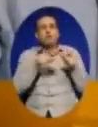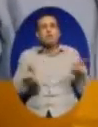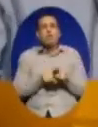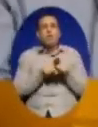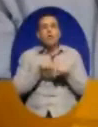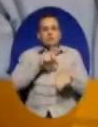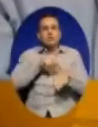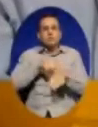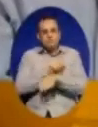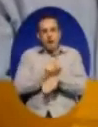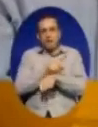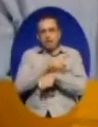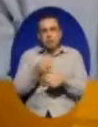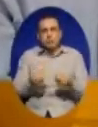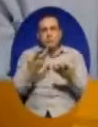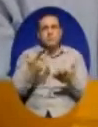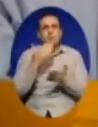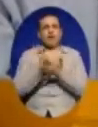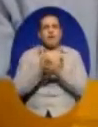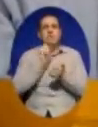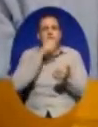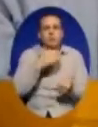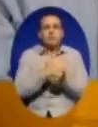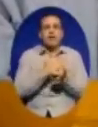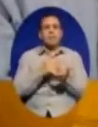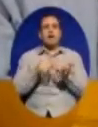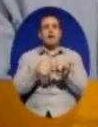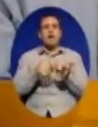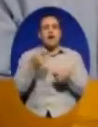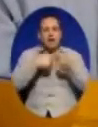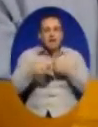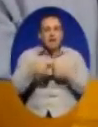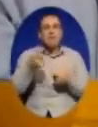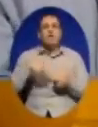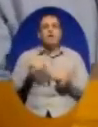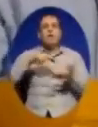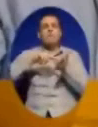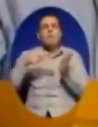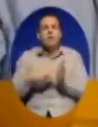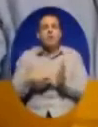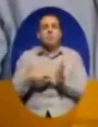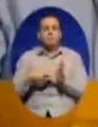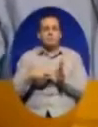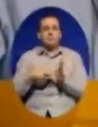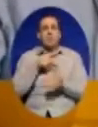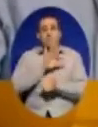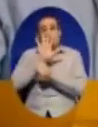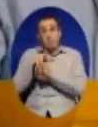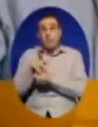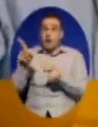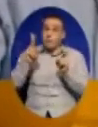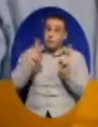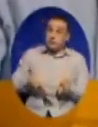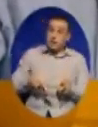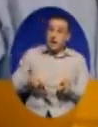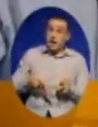זמן. כלומר, תנאים היסטוריים, תנאים כלכליים, תנאים גיאופוליטיים, תנאים של השוק, הם משפיעים על הפוטנציאל והיכולת